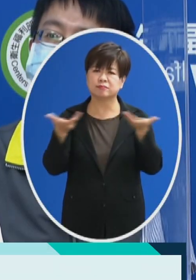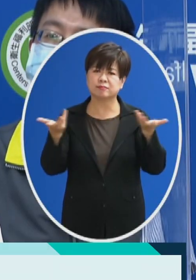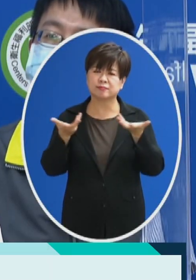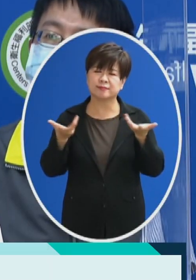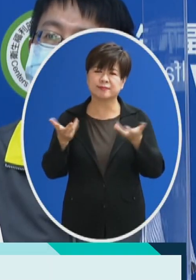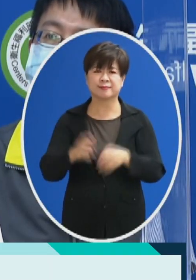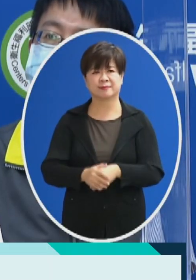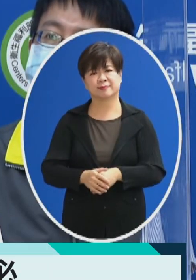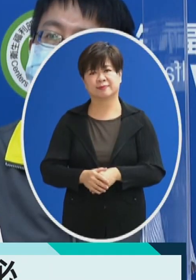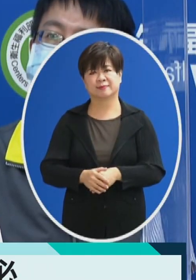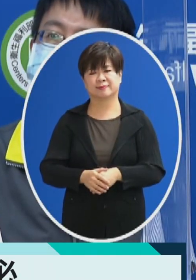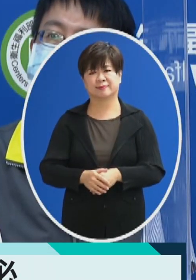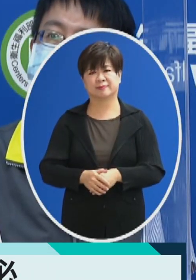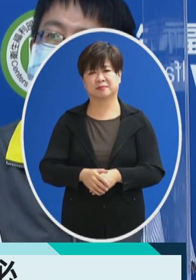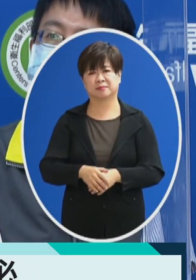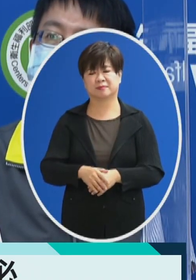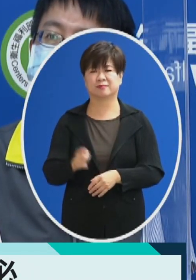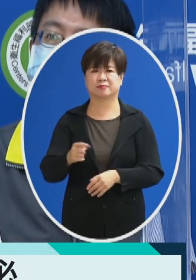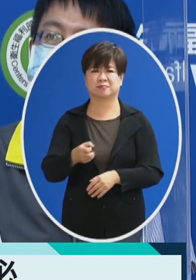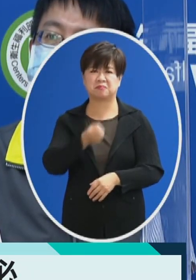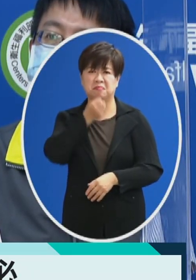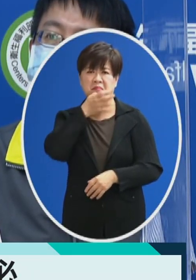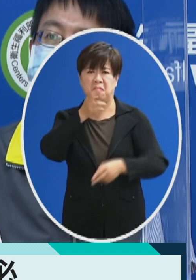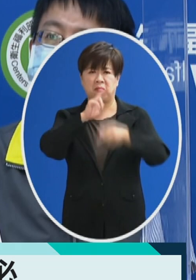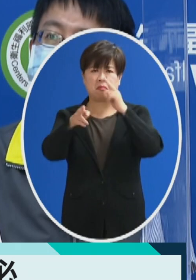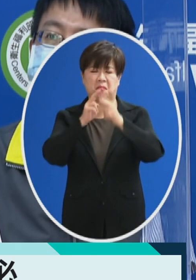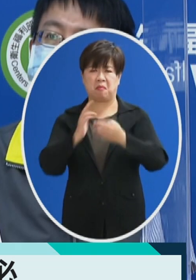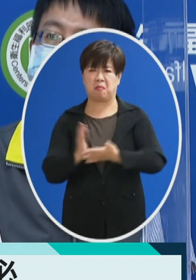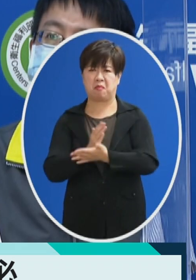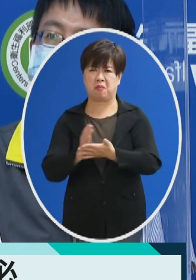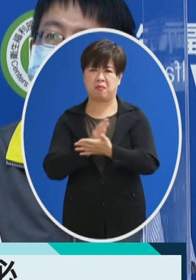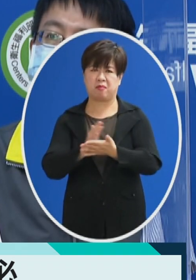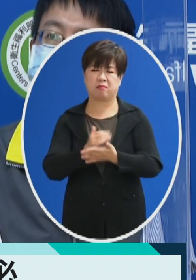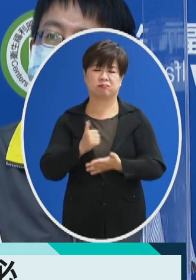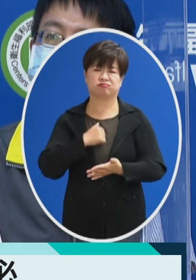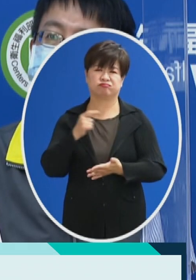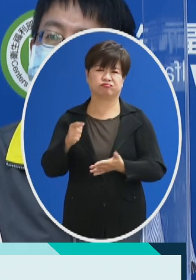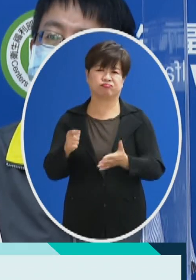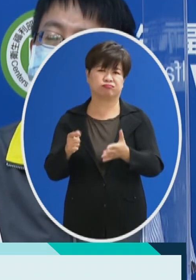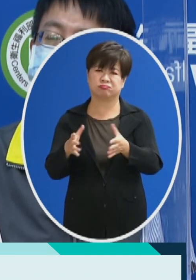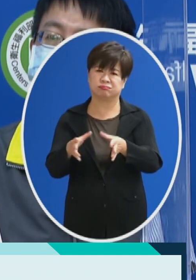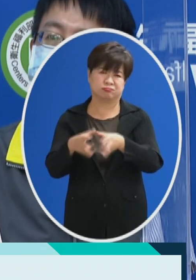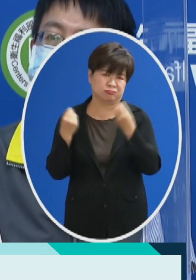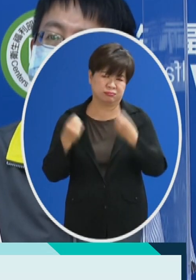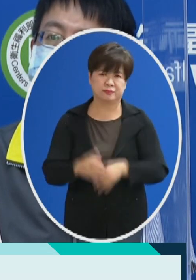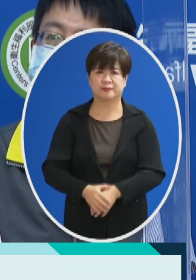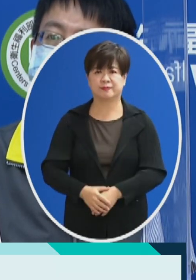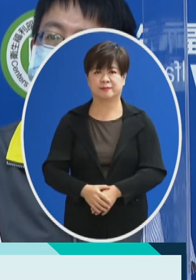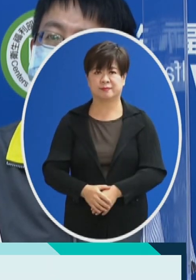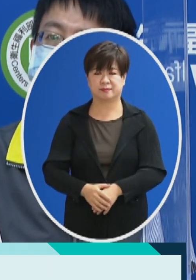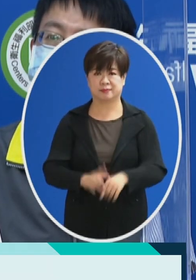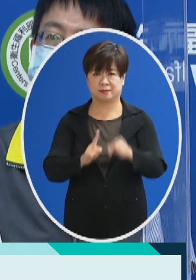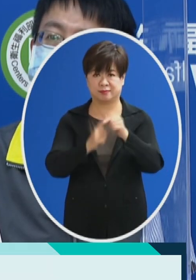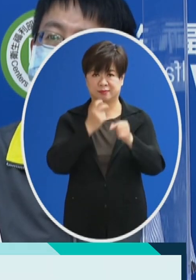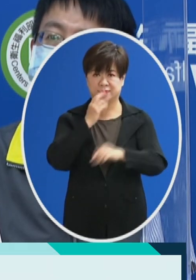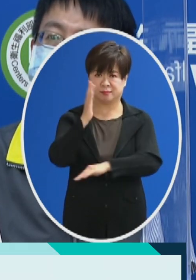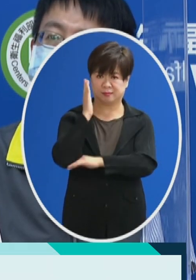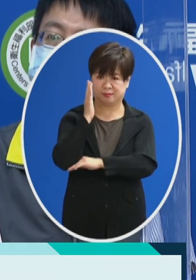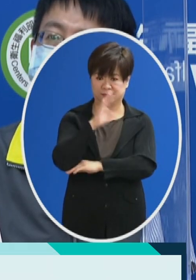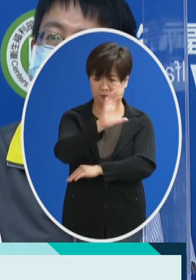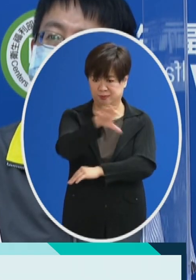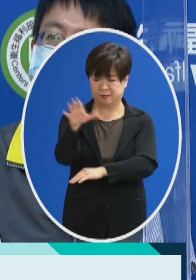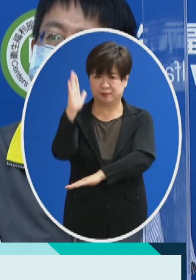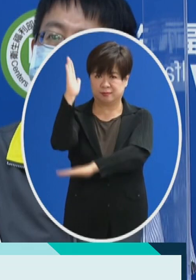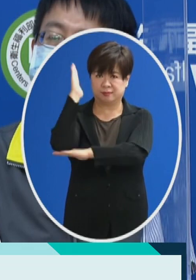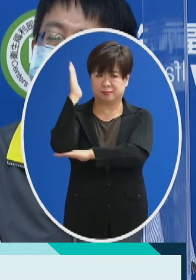用太粗暴的话哈来做这种实事的评论，真的也大可不必了哈。那我想中央地方里面，我们也不会